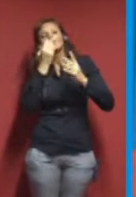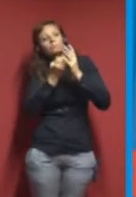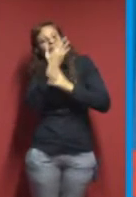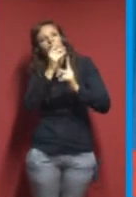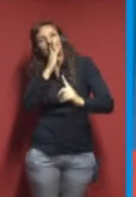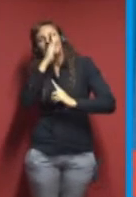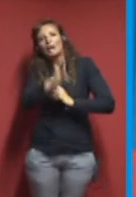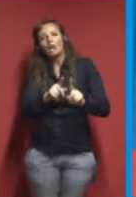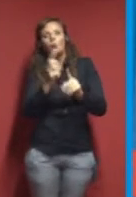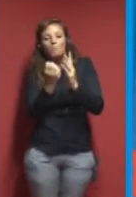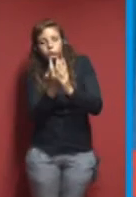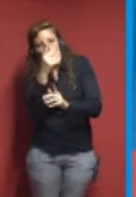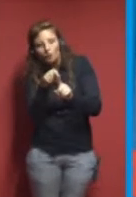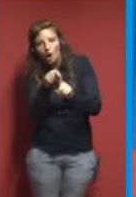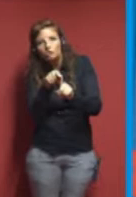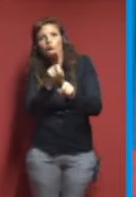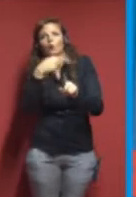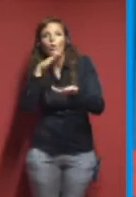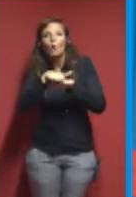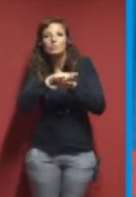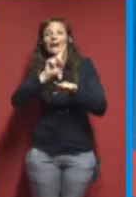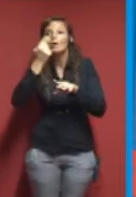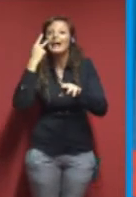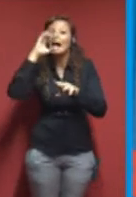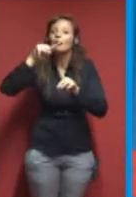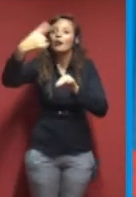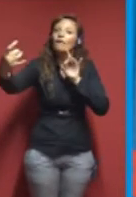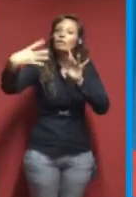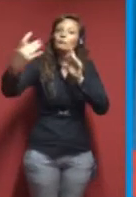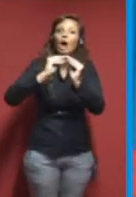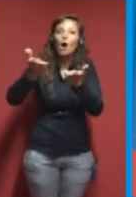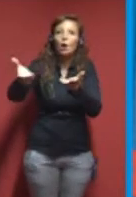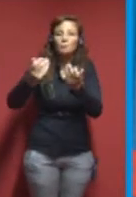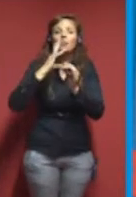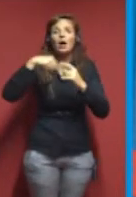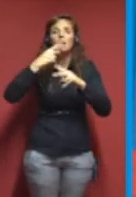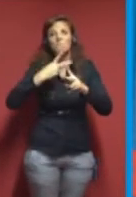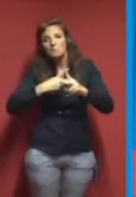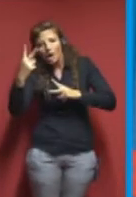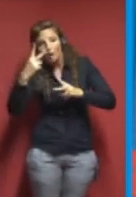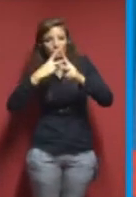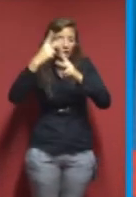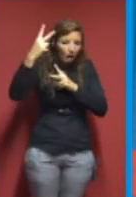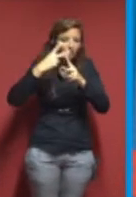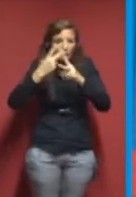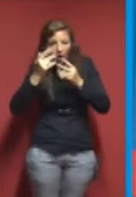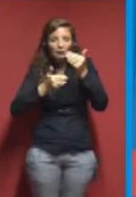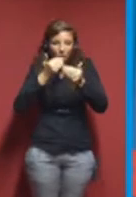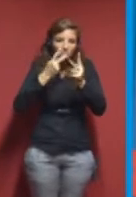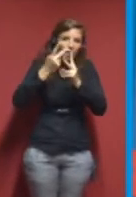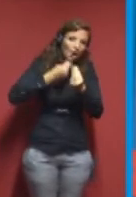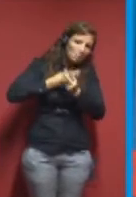che poi veniva utilizzata avere dei feedback e diciamo abbiamo fatto gli esperimenti man mano che siamo andate avanti